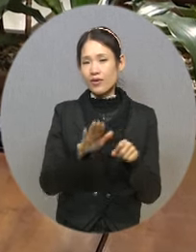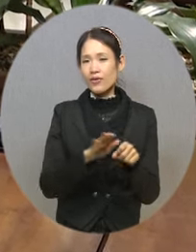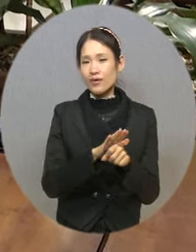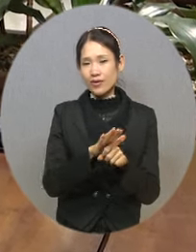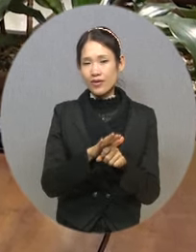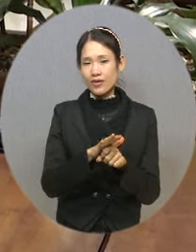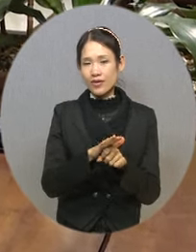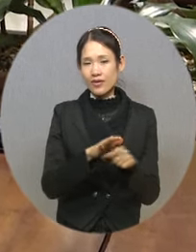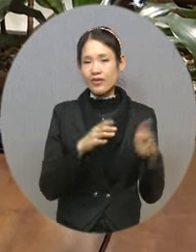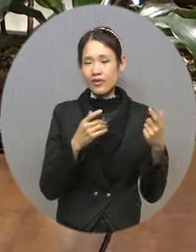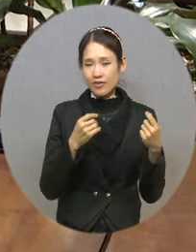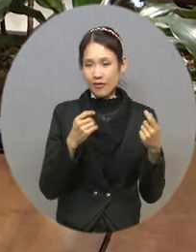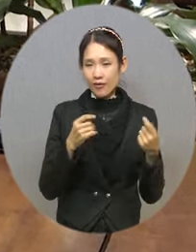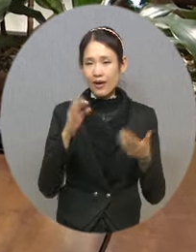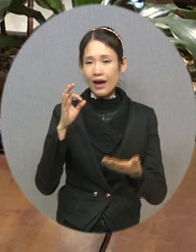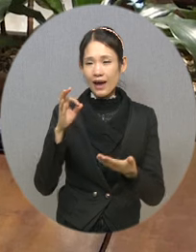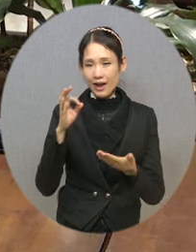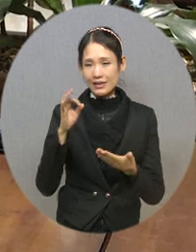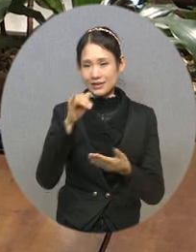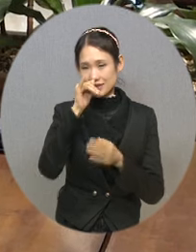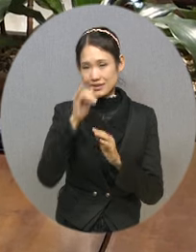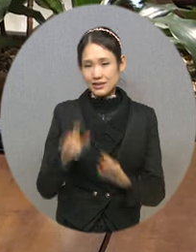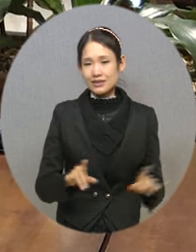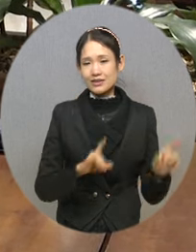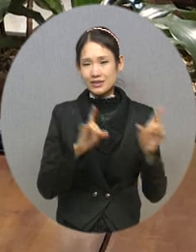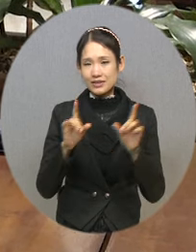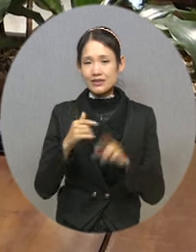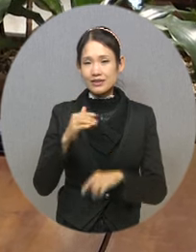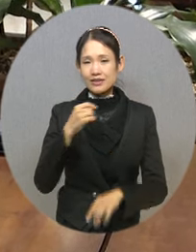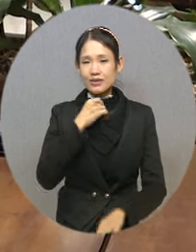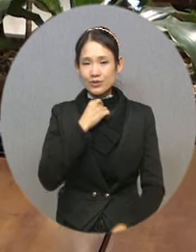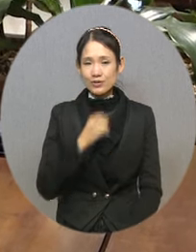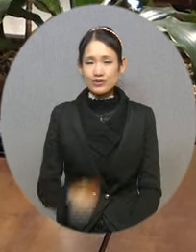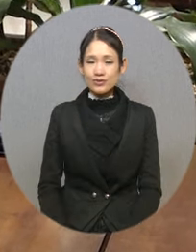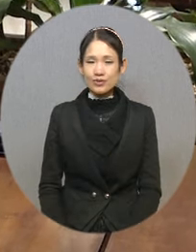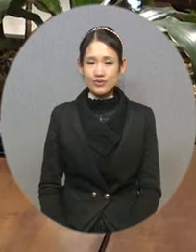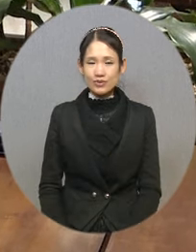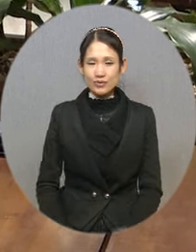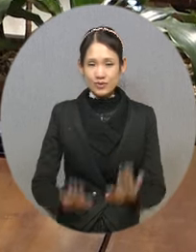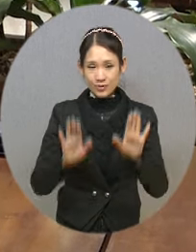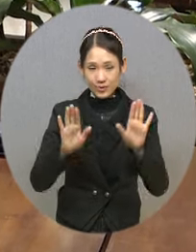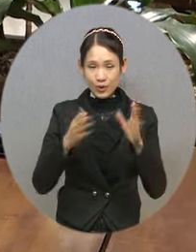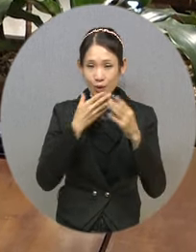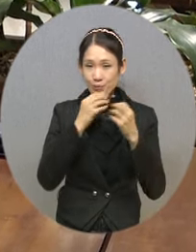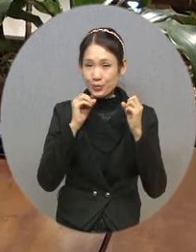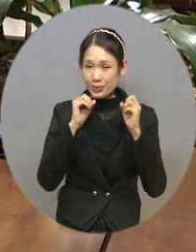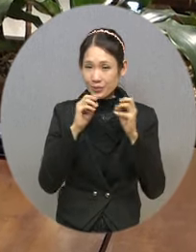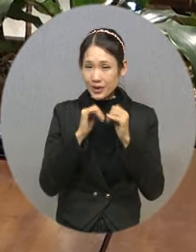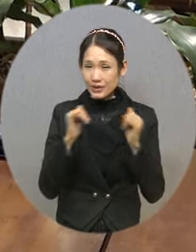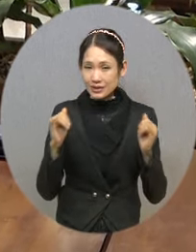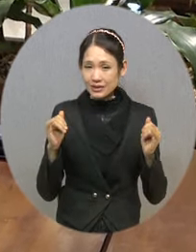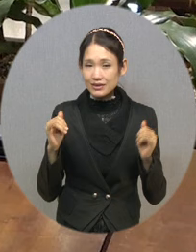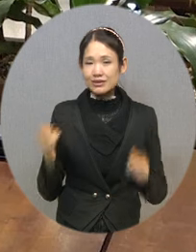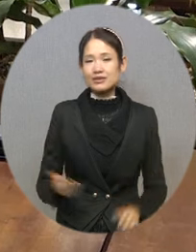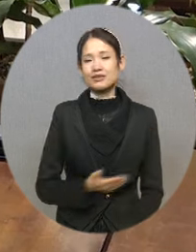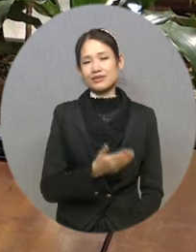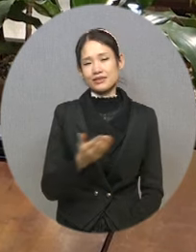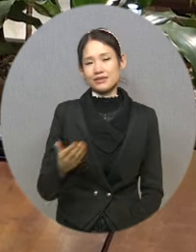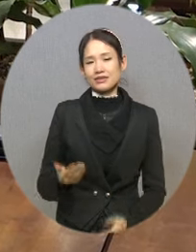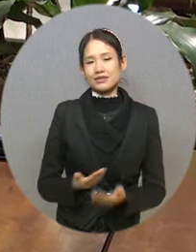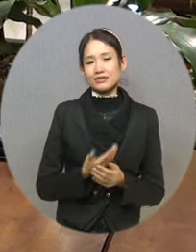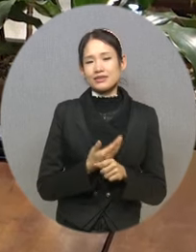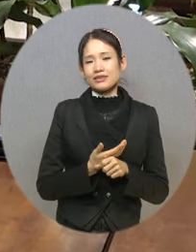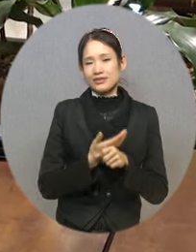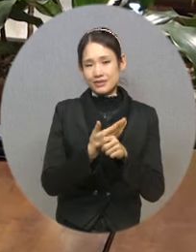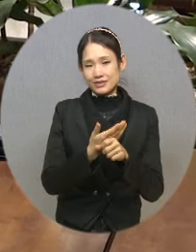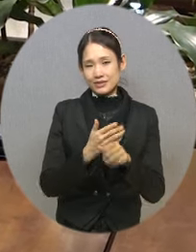사랑하고 그런 가치 있는 삶을 살아가고 싶습니다. 오늘도 이 행복 메신저가 여러분에게 드리는